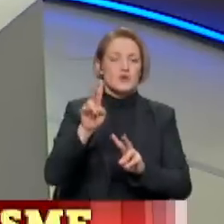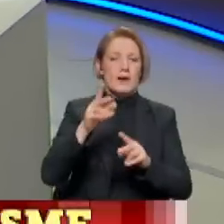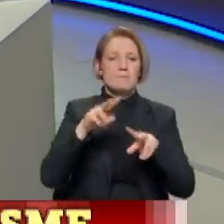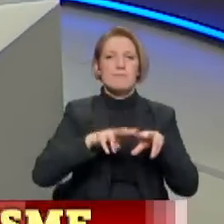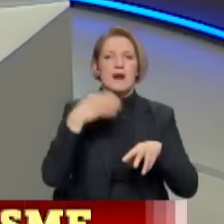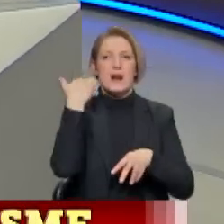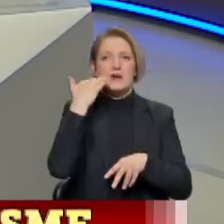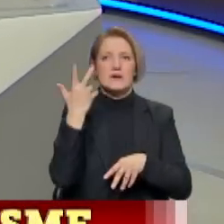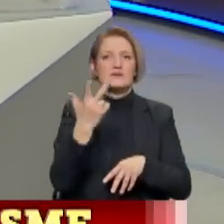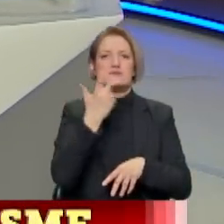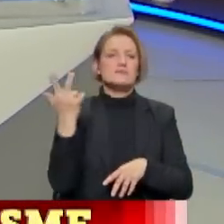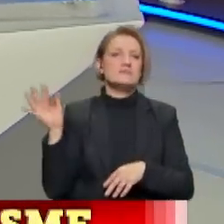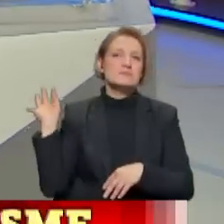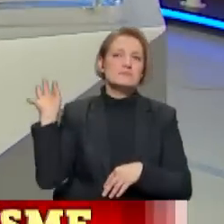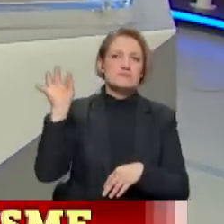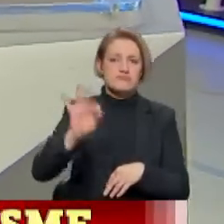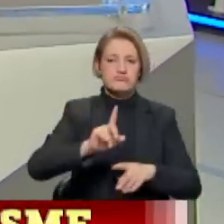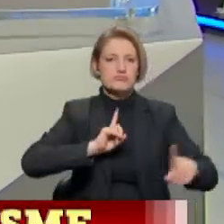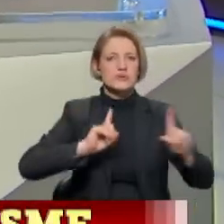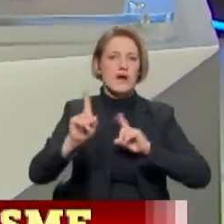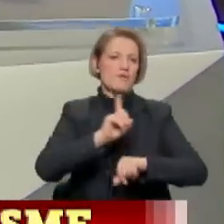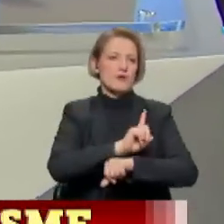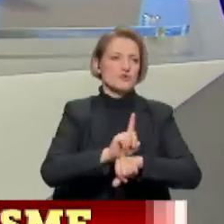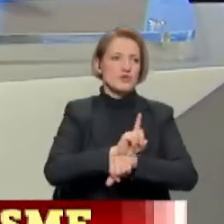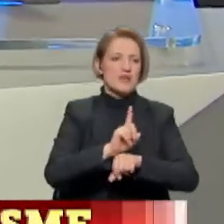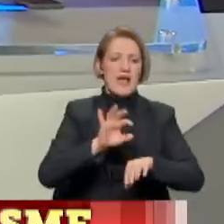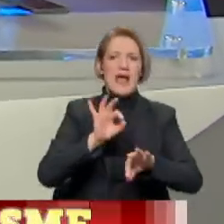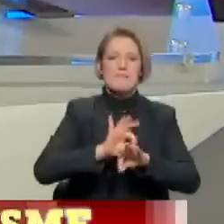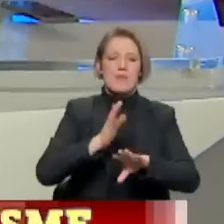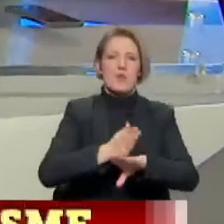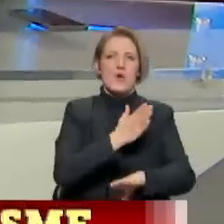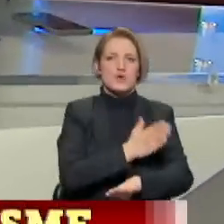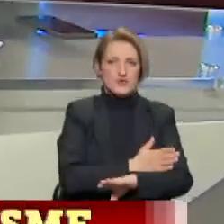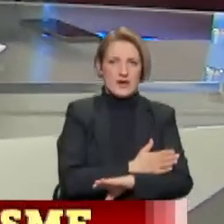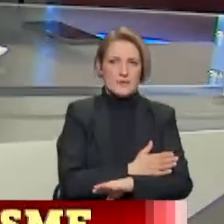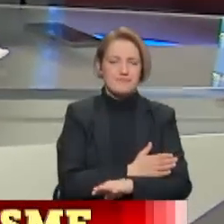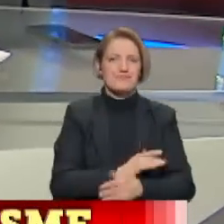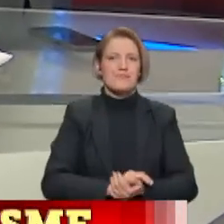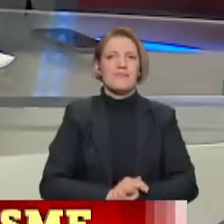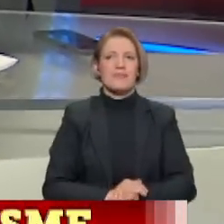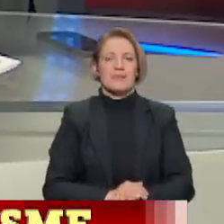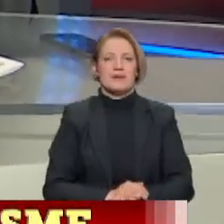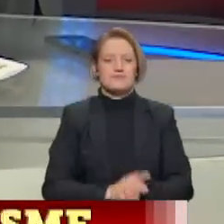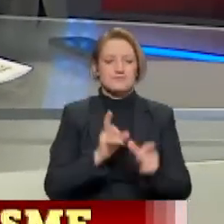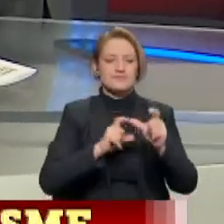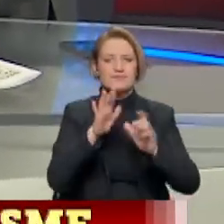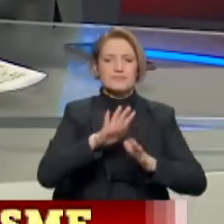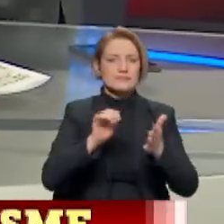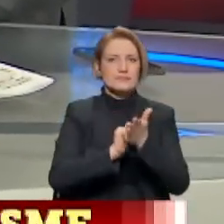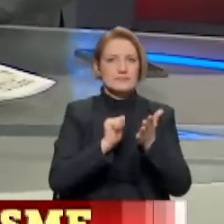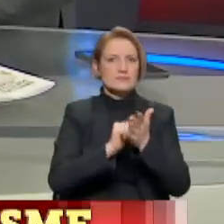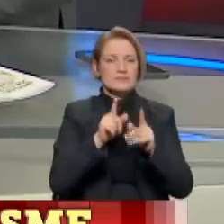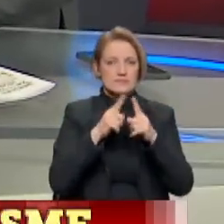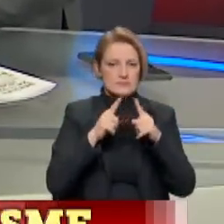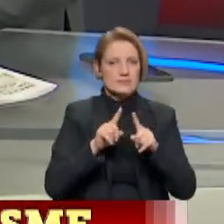Meral Akşener hızla geldi bu dava sürecinden hemen önce, açıklanmasının hemen öncesinde sosyal medya üzerinden de